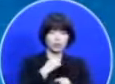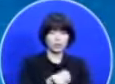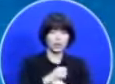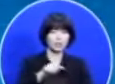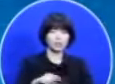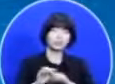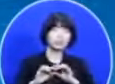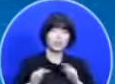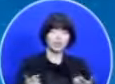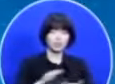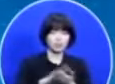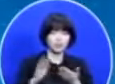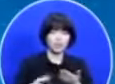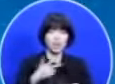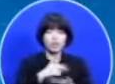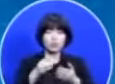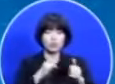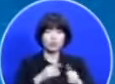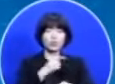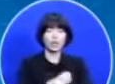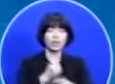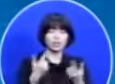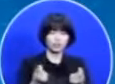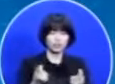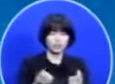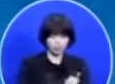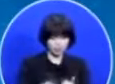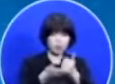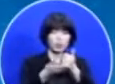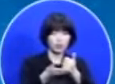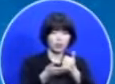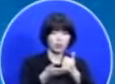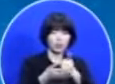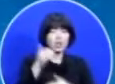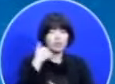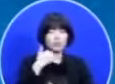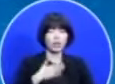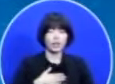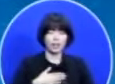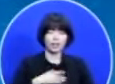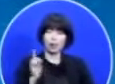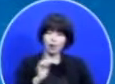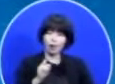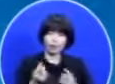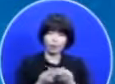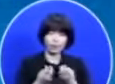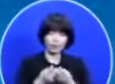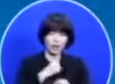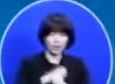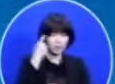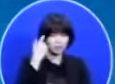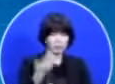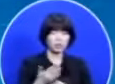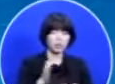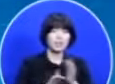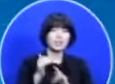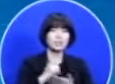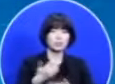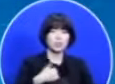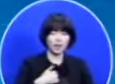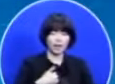아닙니다 주께 하듯이 섬 길 뿐이죠 누가 나에게 어떻게 하겠어요 예수님이 나를 지키시는